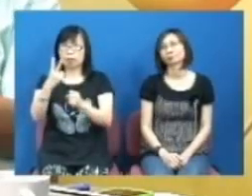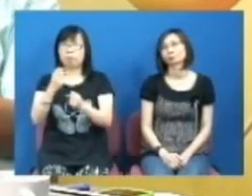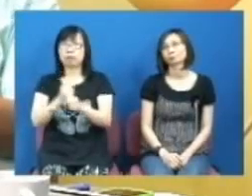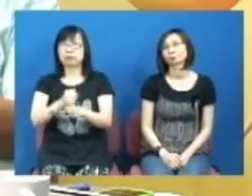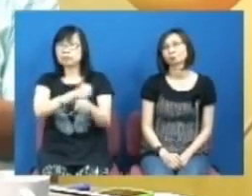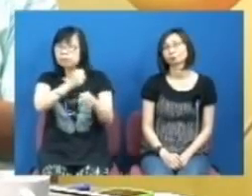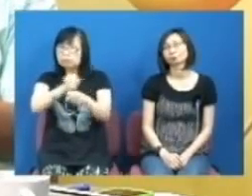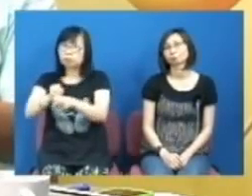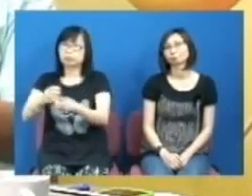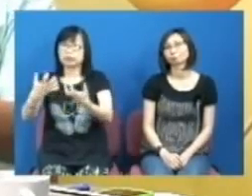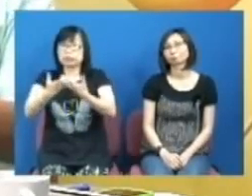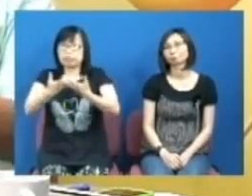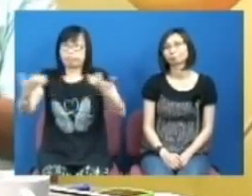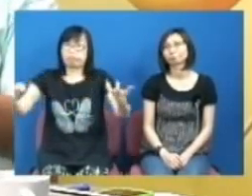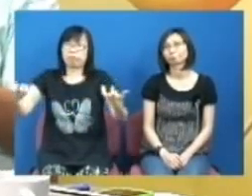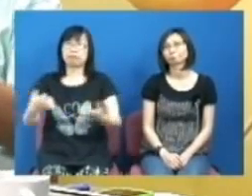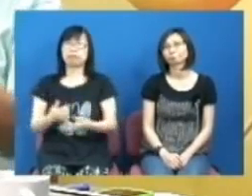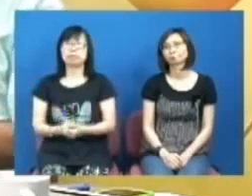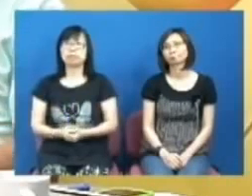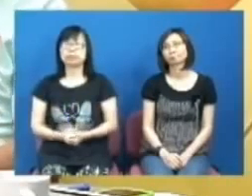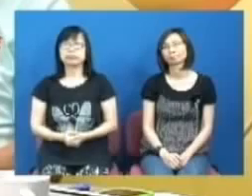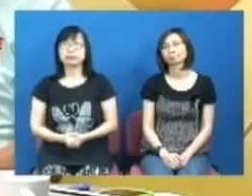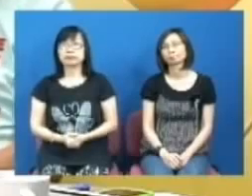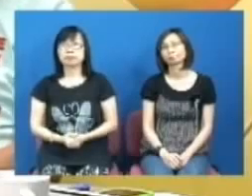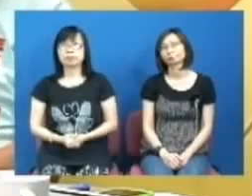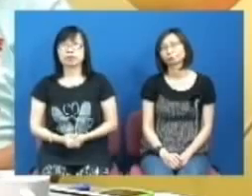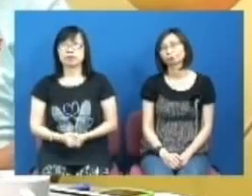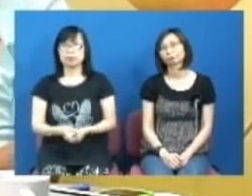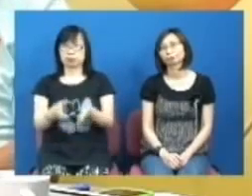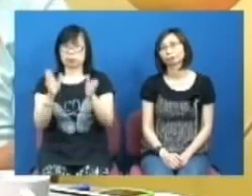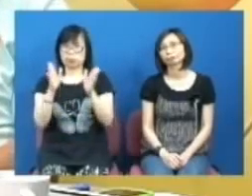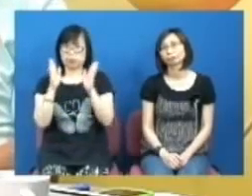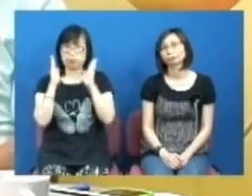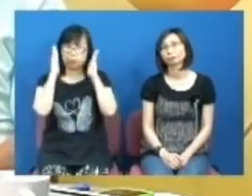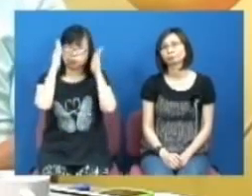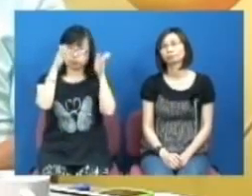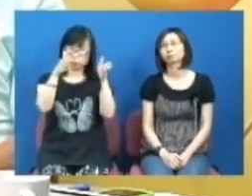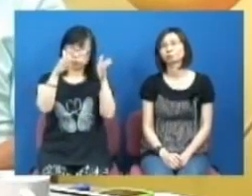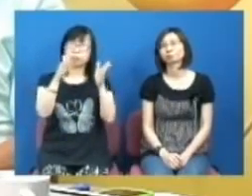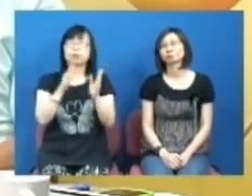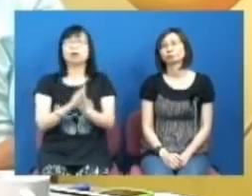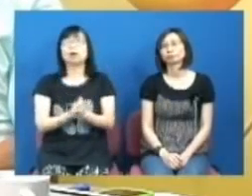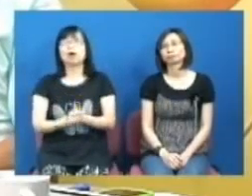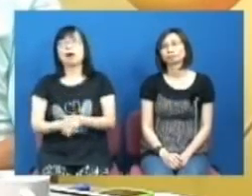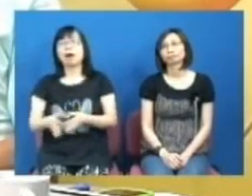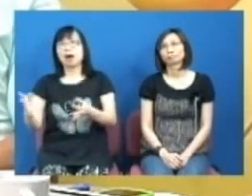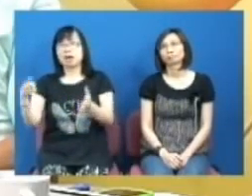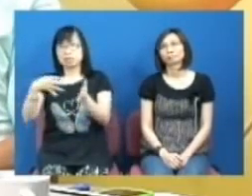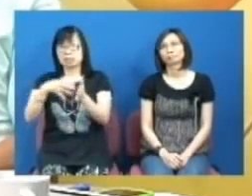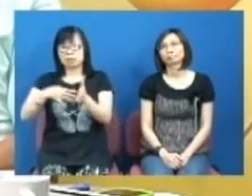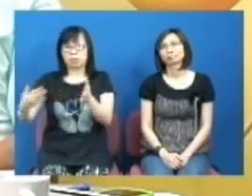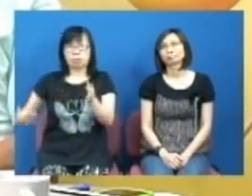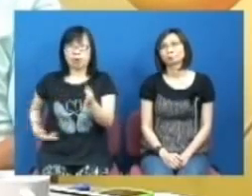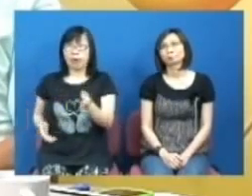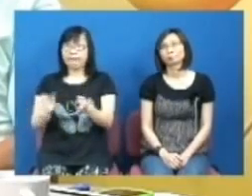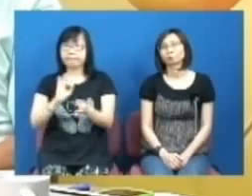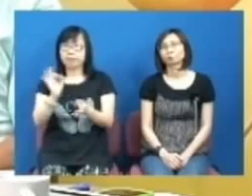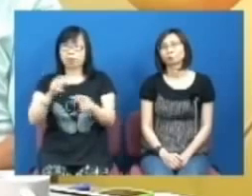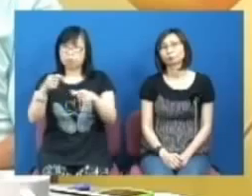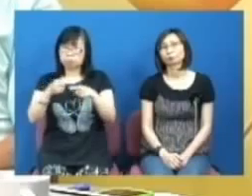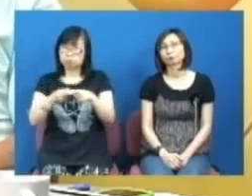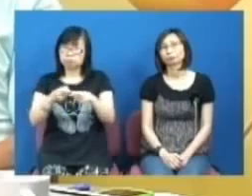嘛，是吧？這個如果從這個角度出發的話，即是說施耀華當日不搞五區公